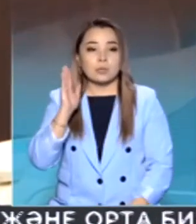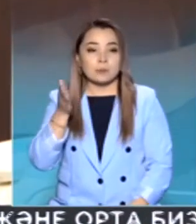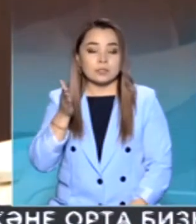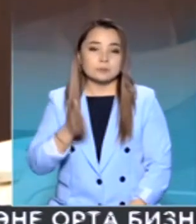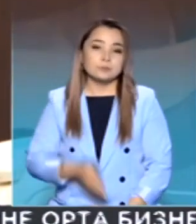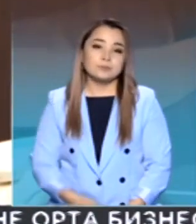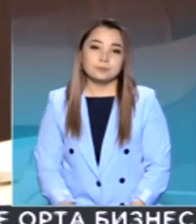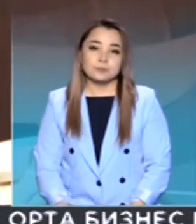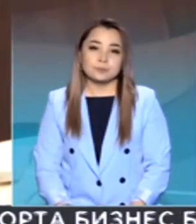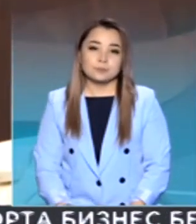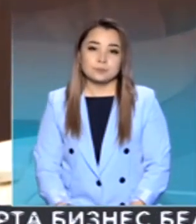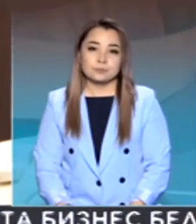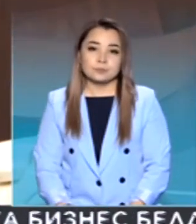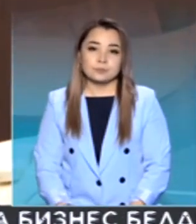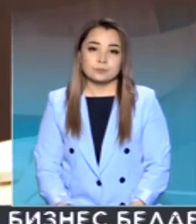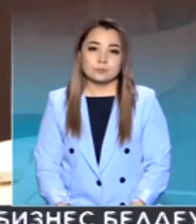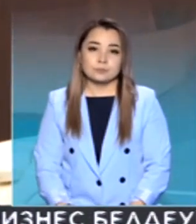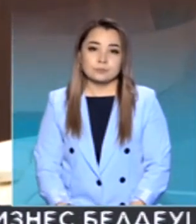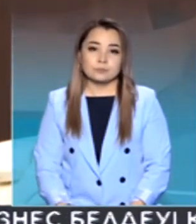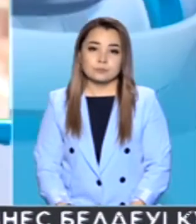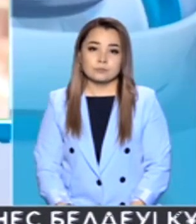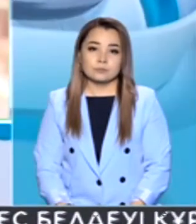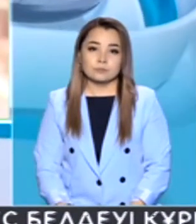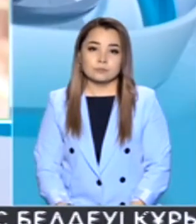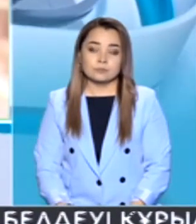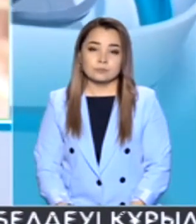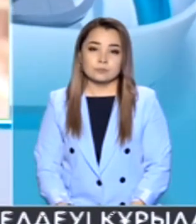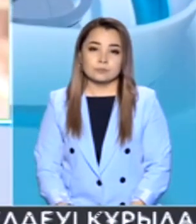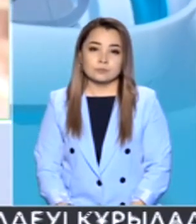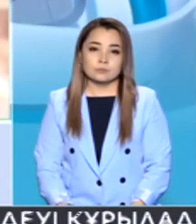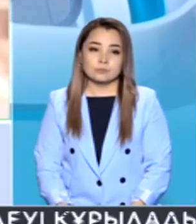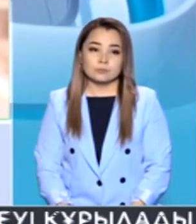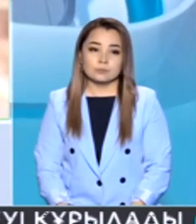Алла, мендегі бар ақпарат осы, сөз кезегі өзіңде. Рахмет, Раушан.